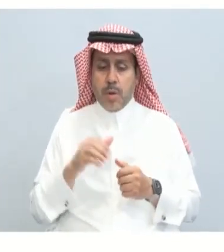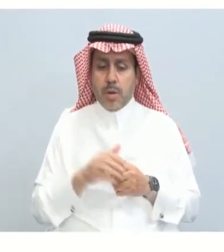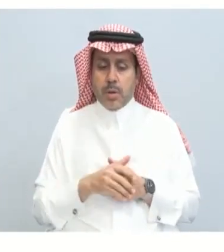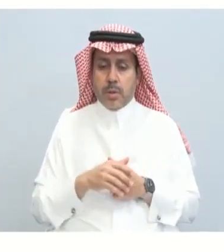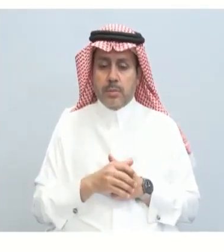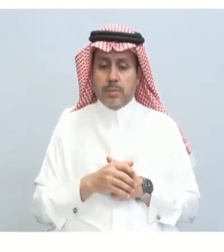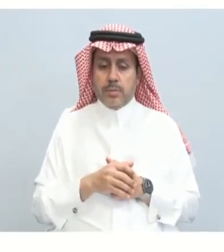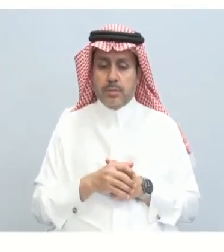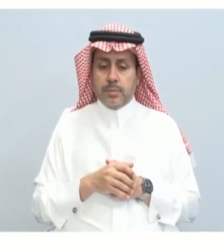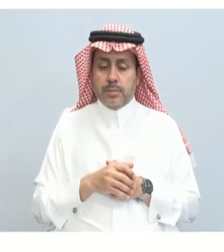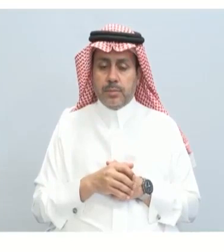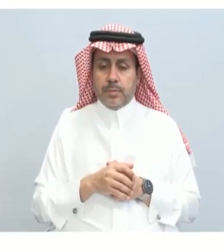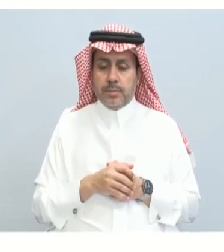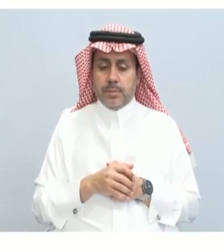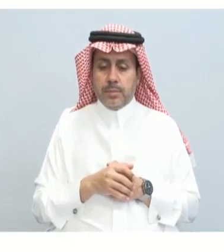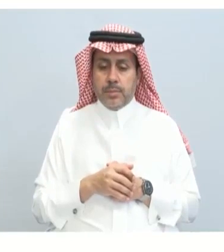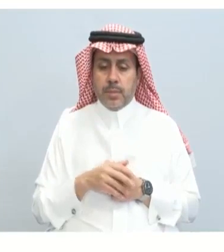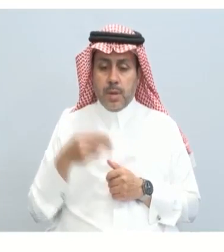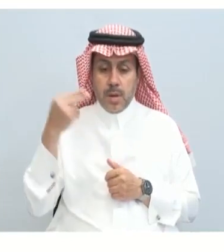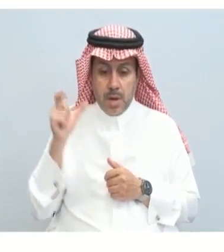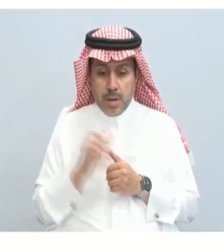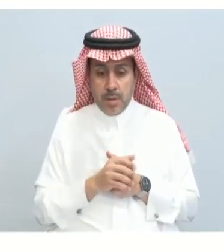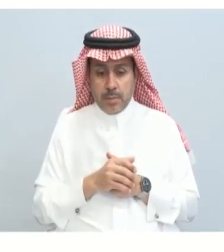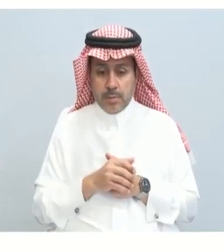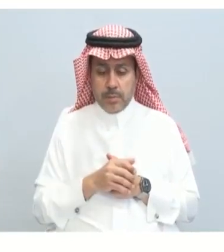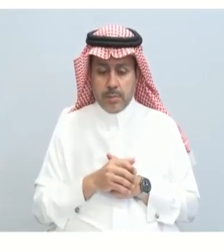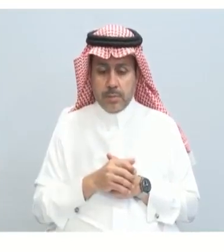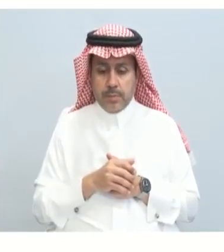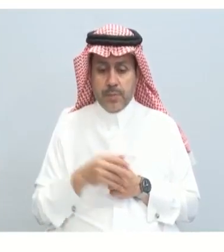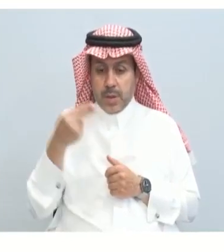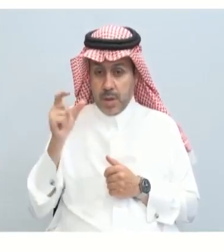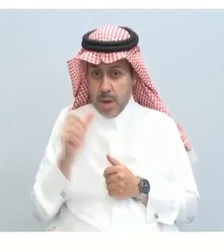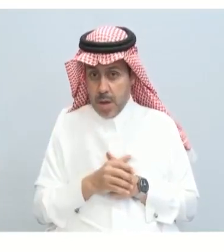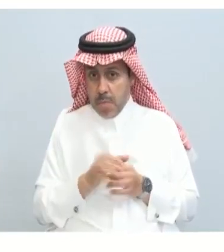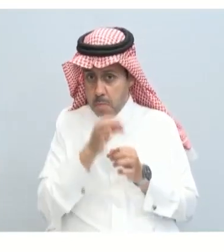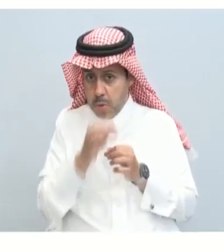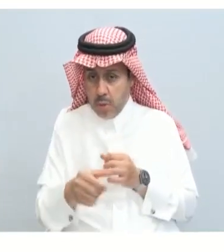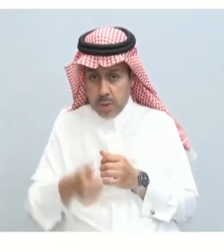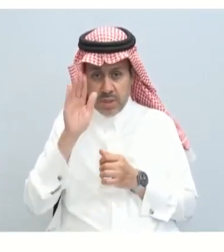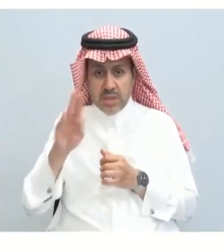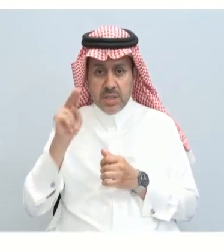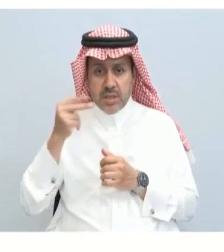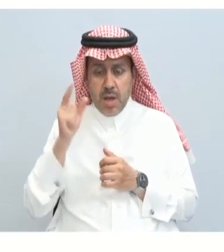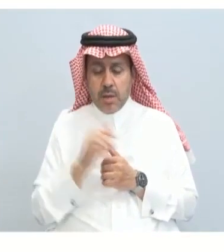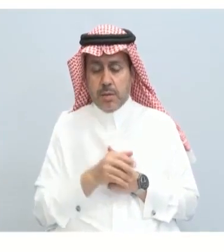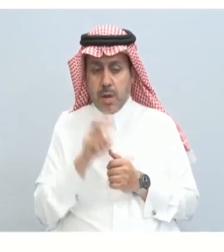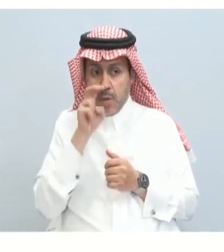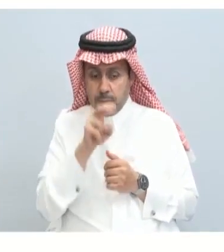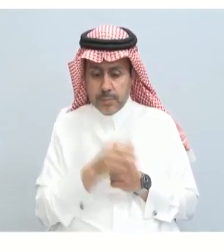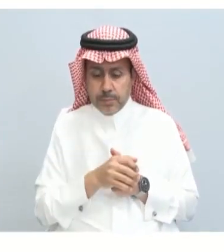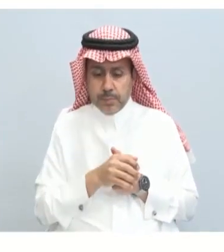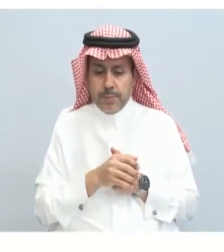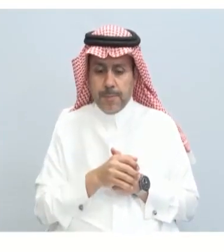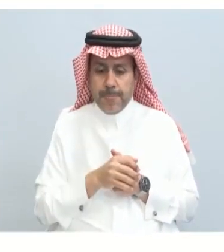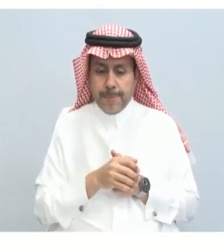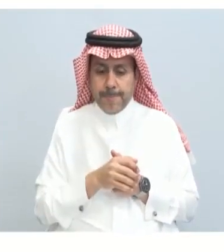يزل مهزولا واذا العنايه لاحظتك عيونها هنا هذه موضع الاستعاره يعني واذا العنايه لاحظتك عيون شبهنا